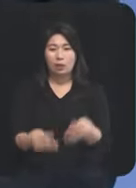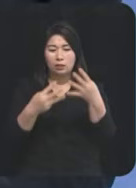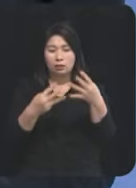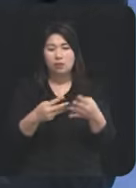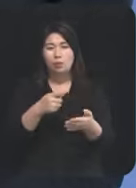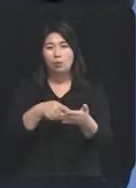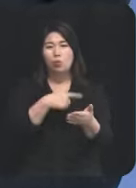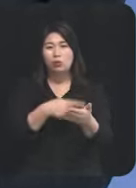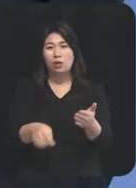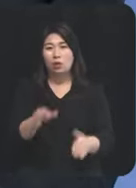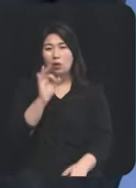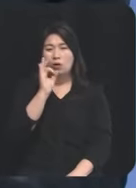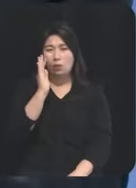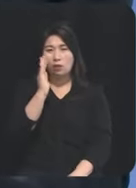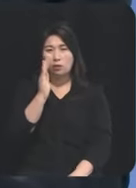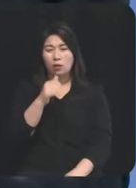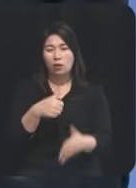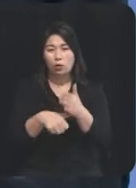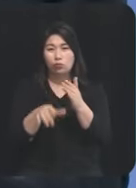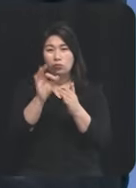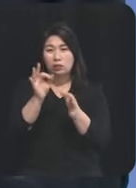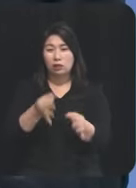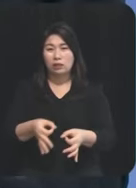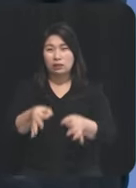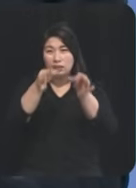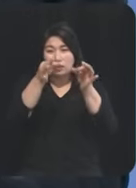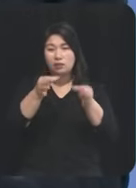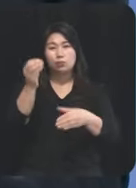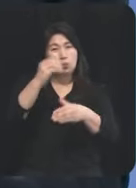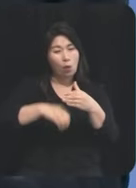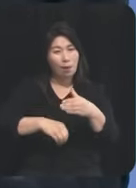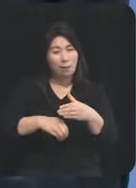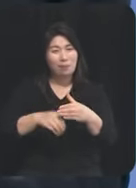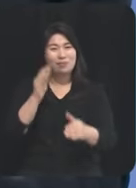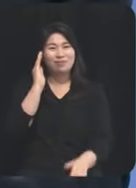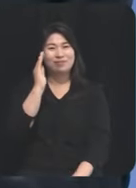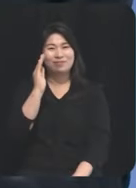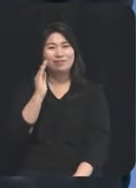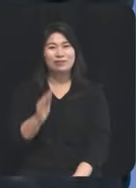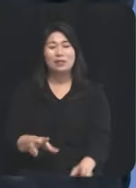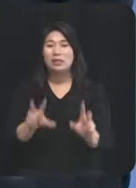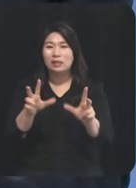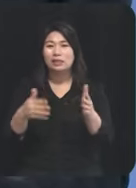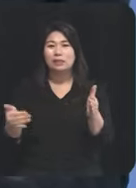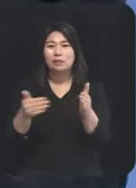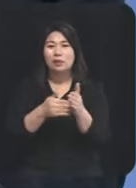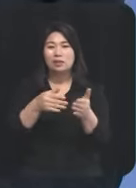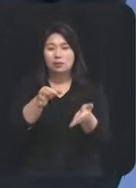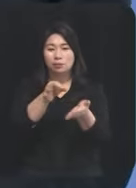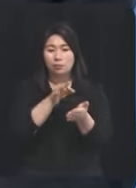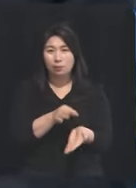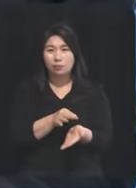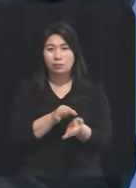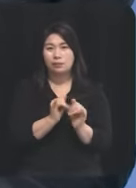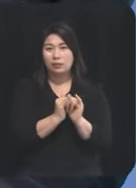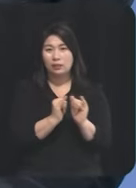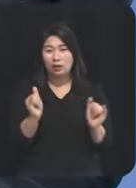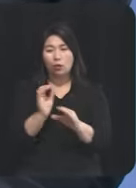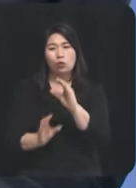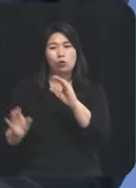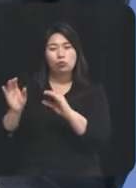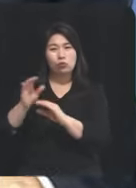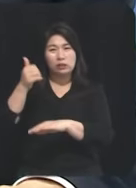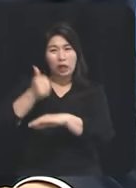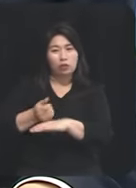보상과 관련해서 물가 상승분 말씀을 주셨어요. 이게 그러면 지금까지 보상받은 사람들과 추후에